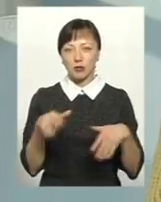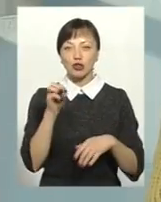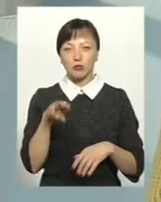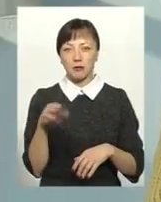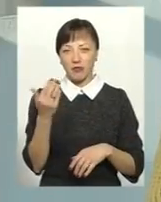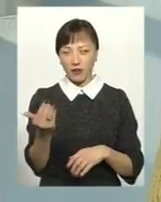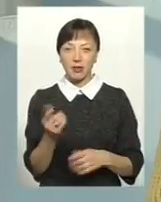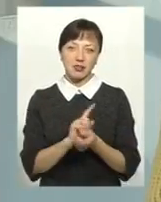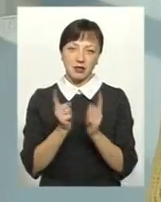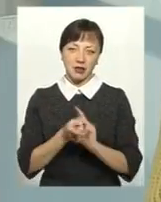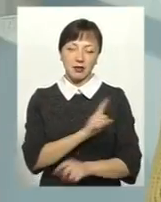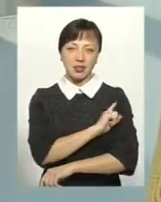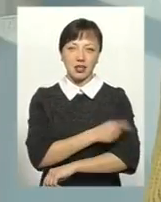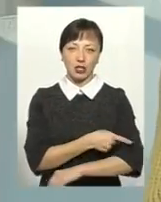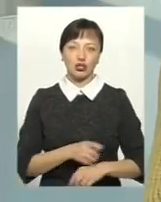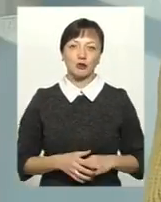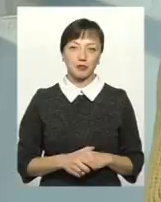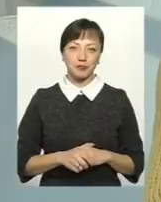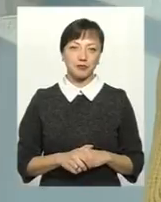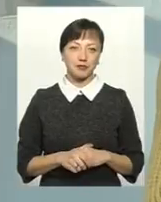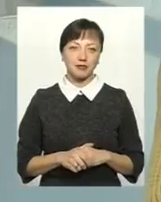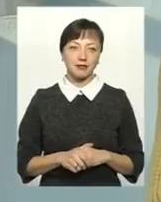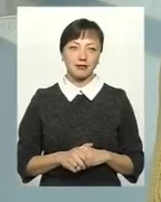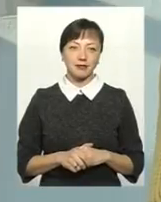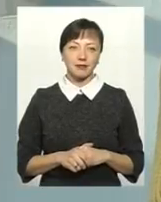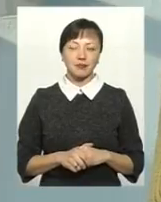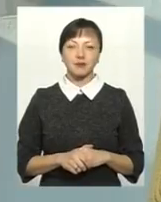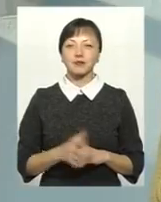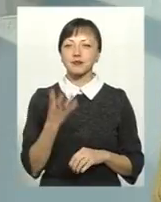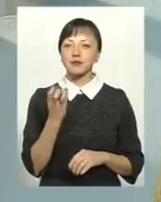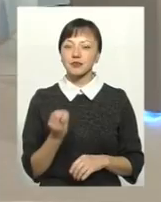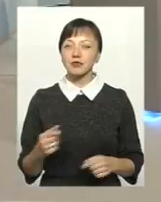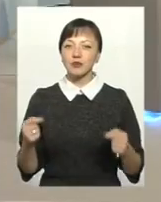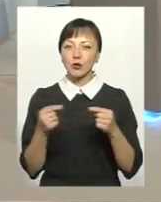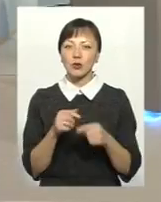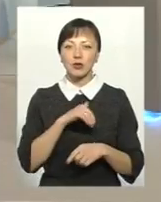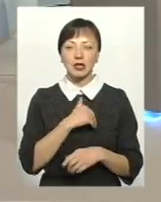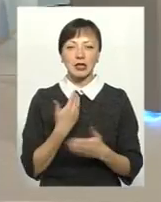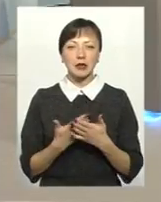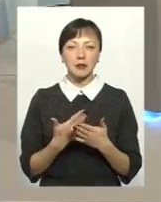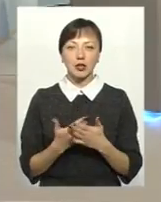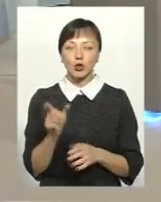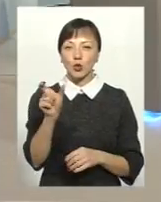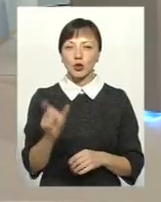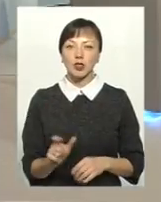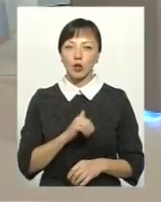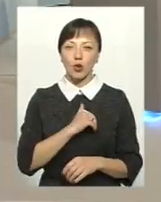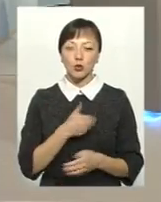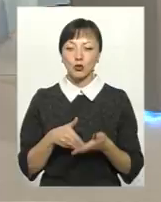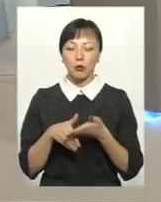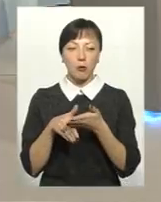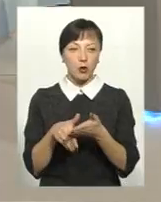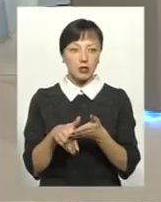і ви станете сильнішим. От саме, пані Ларисо, ж хотіла уточнити. От, наприклад, якщо людина хоче